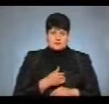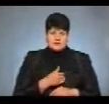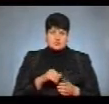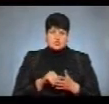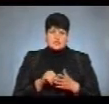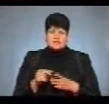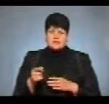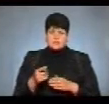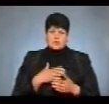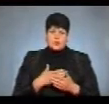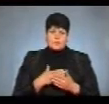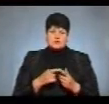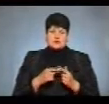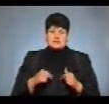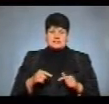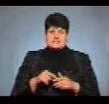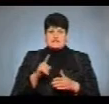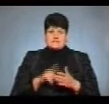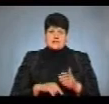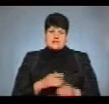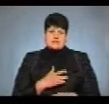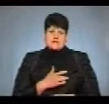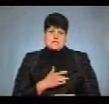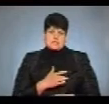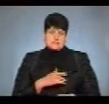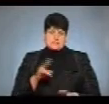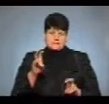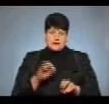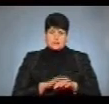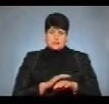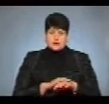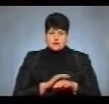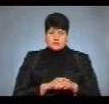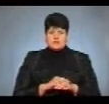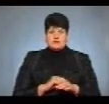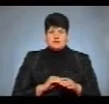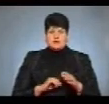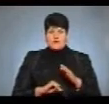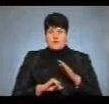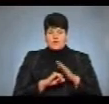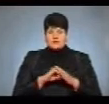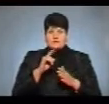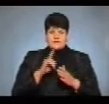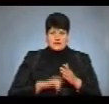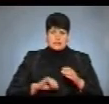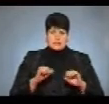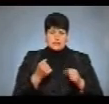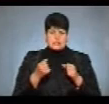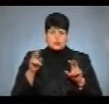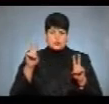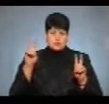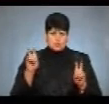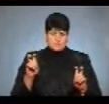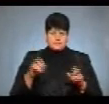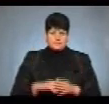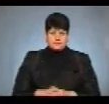члени тернопільської громадської організації «Вірне серце» і благодійного фонду «Вірні друзі» за допомогою міжнародної онлайн-платформи «Animal